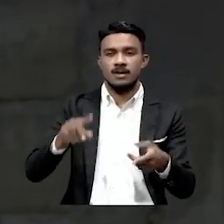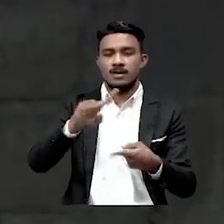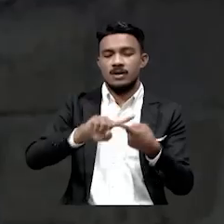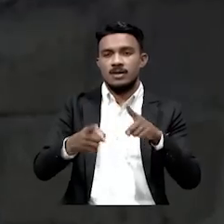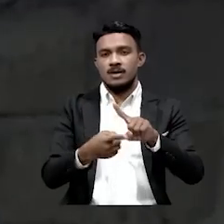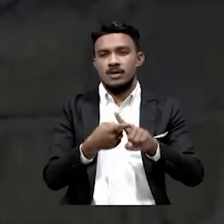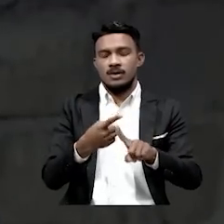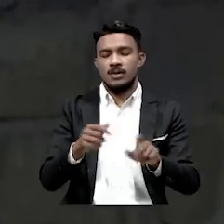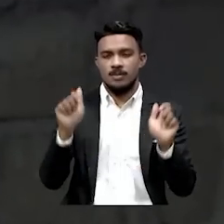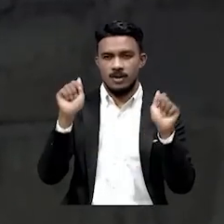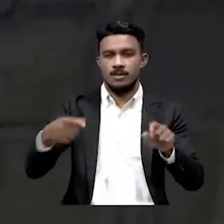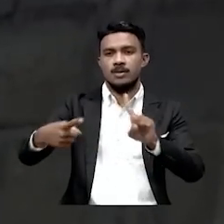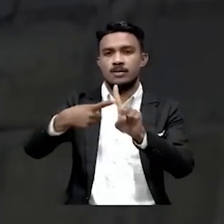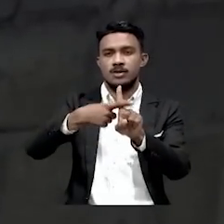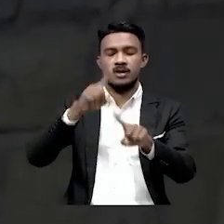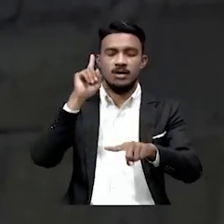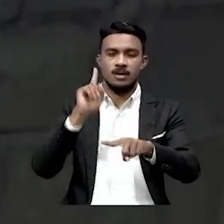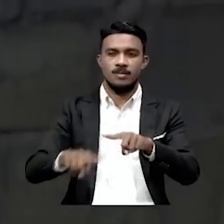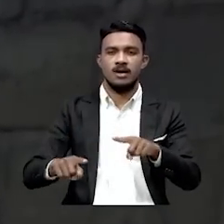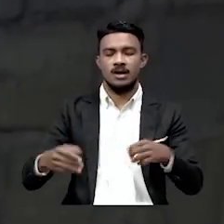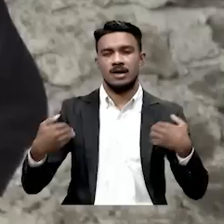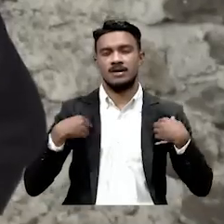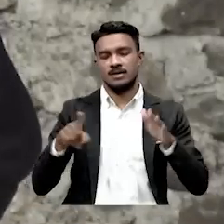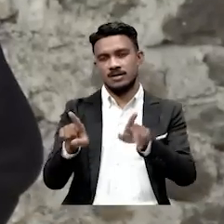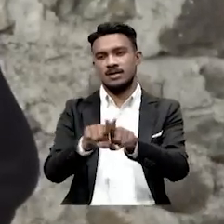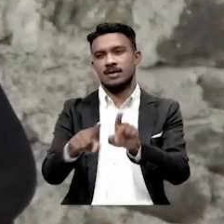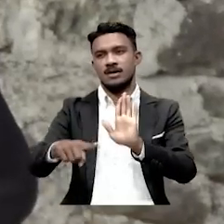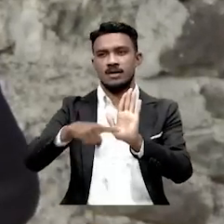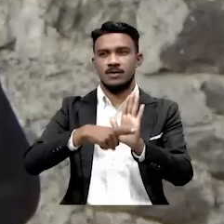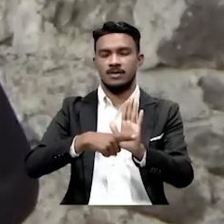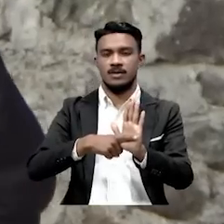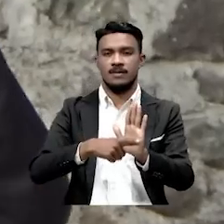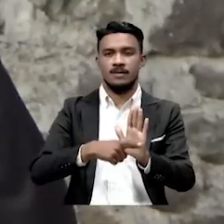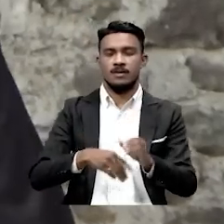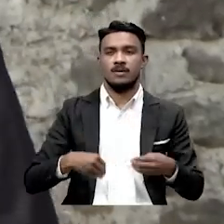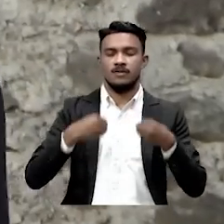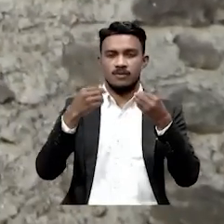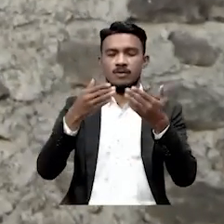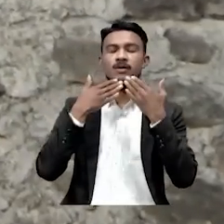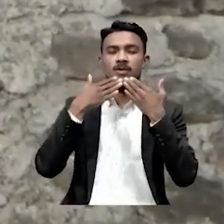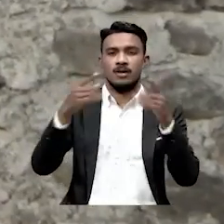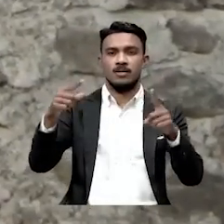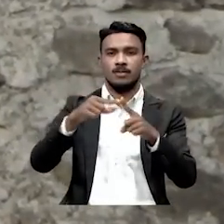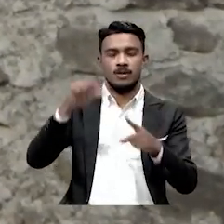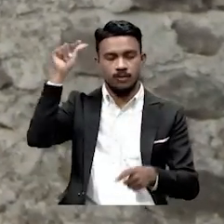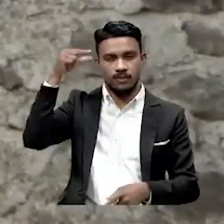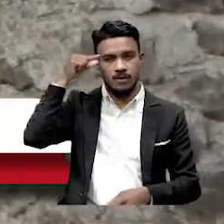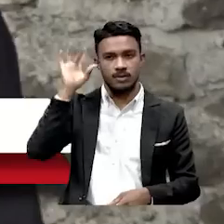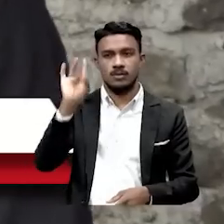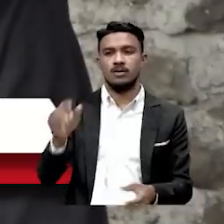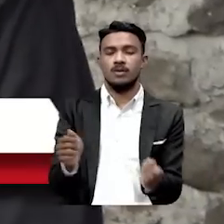positivo persaudaraan la bele utiliza para boa tira negativo kawai ba oitavo governo né bem rolaram